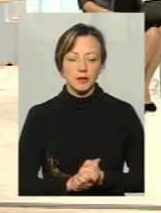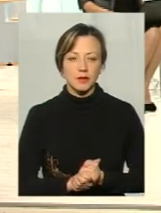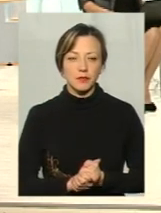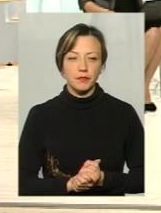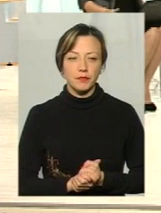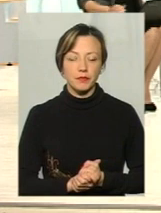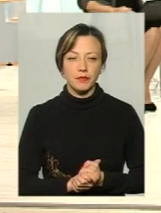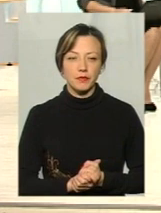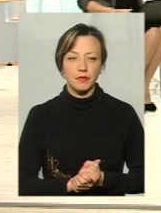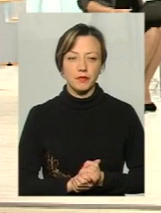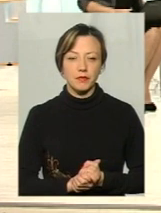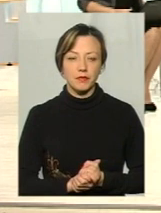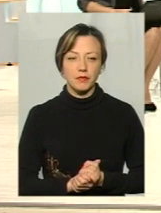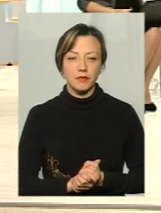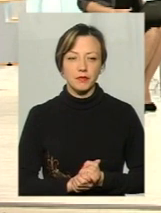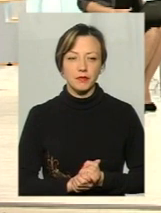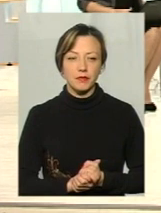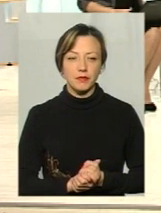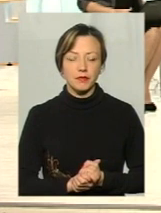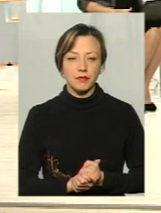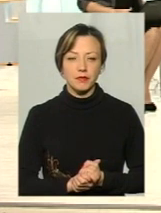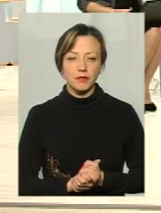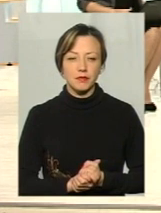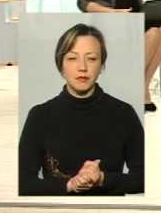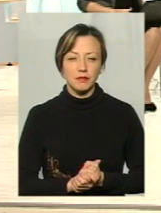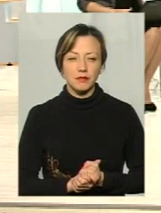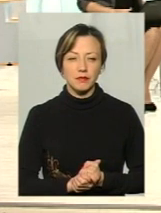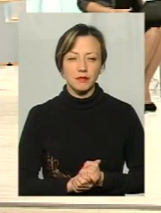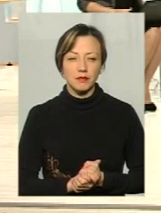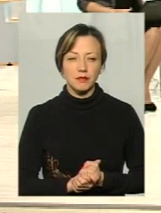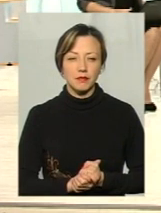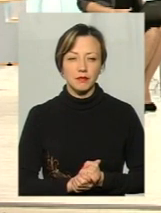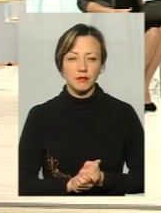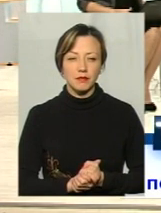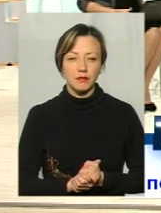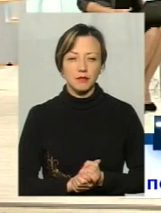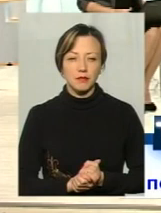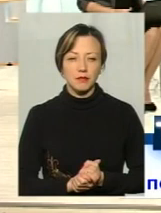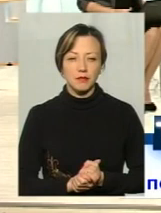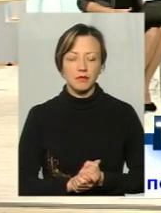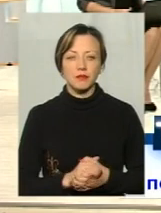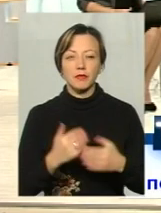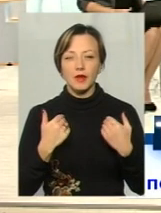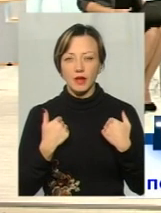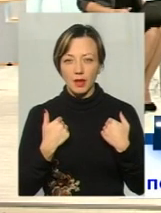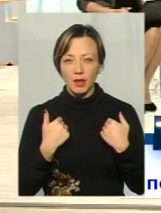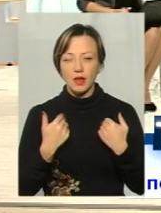Добрий вечір. Добрий вечір. Я теж говорю і підтримую